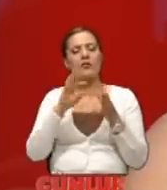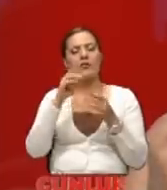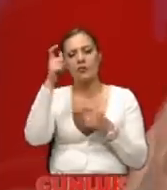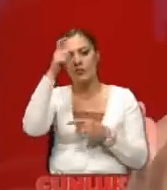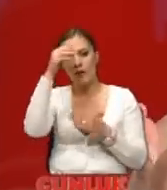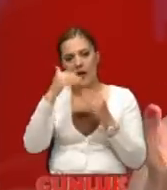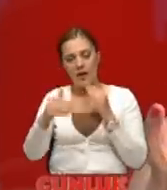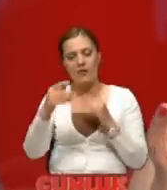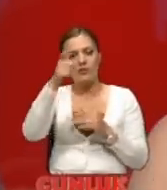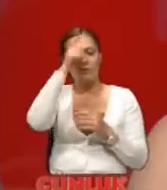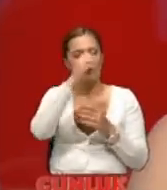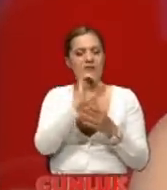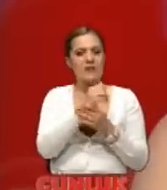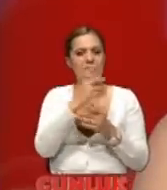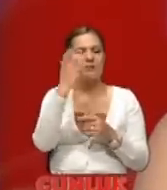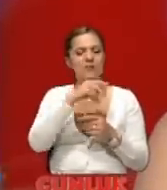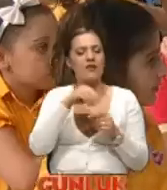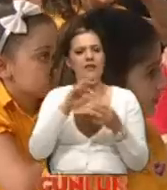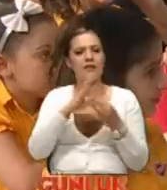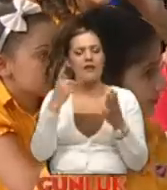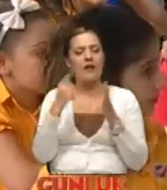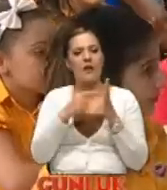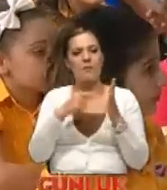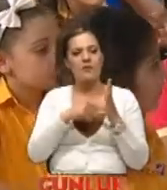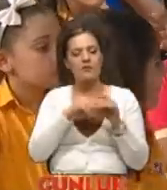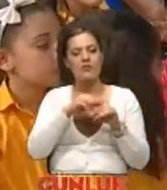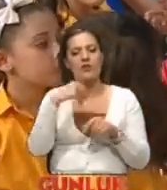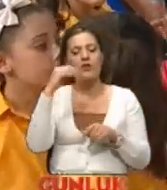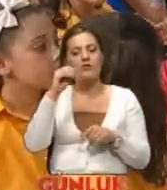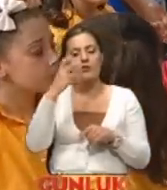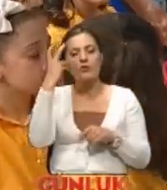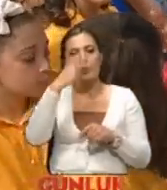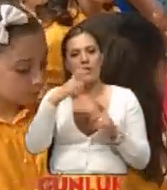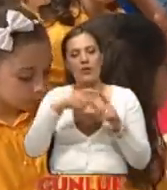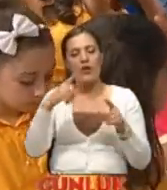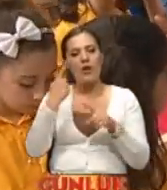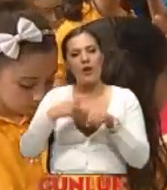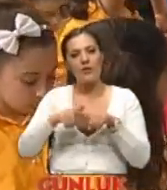müziği, halk müziği ve sanat müziği çocuk korolarının da işte ortak söyleme